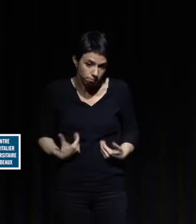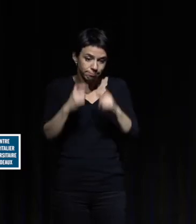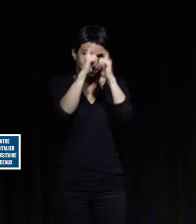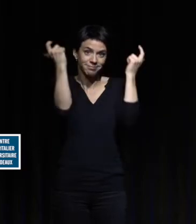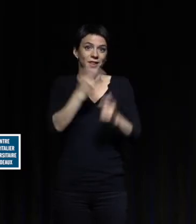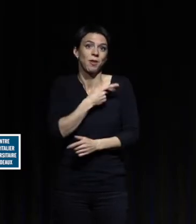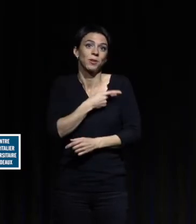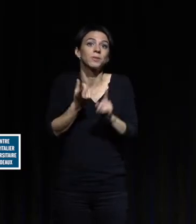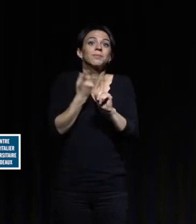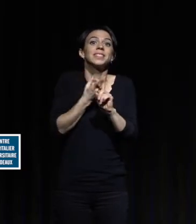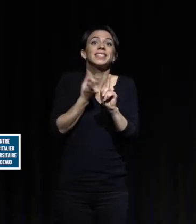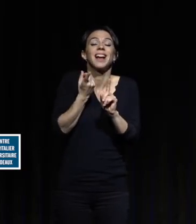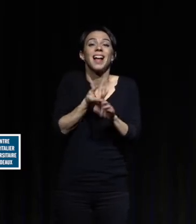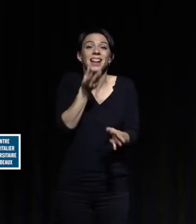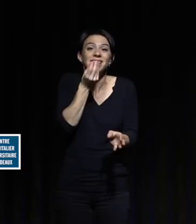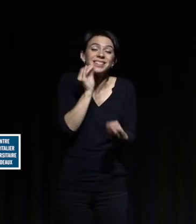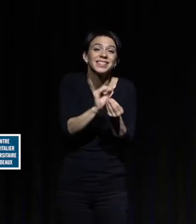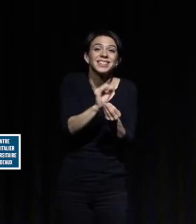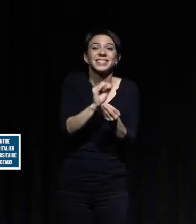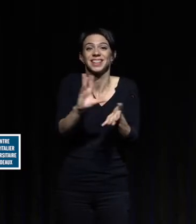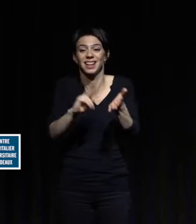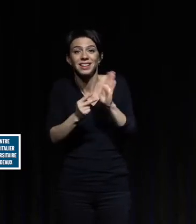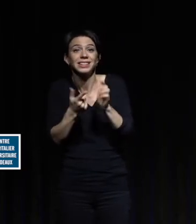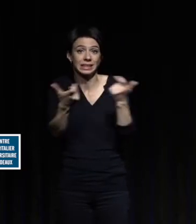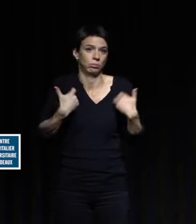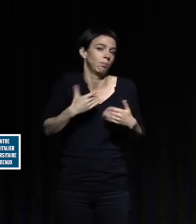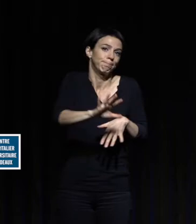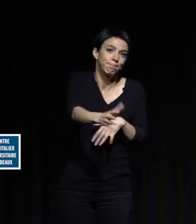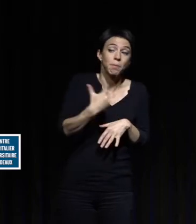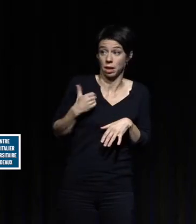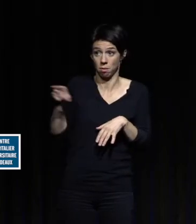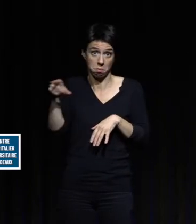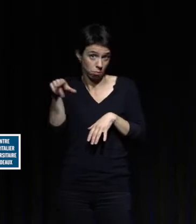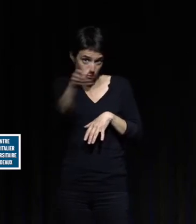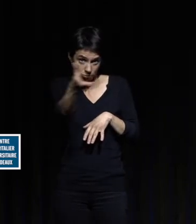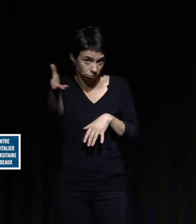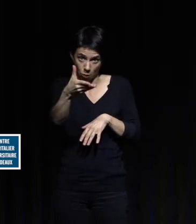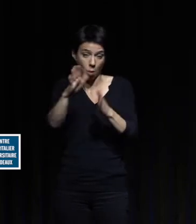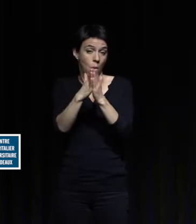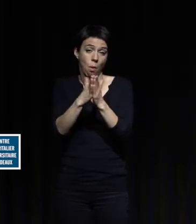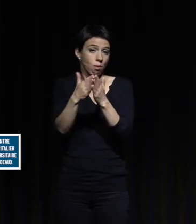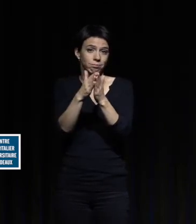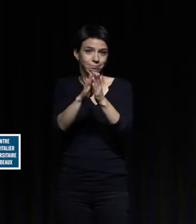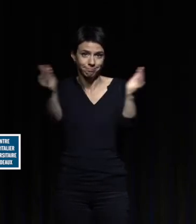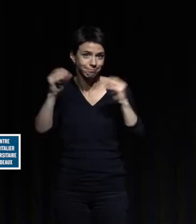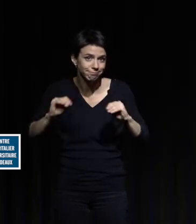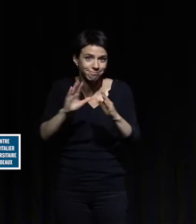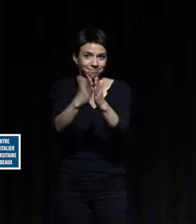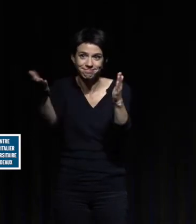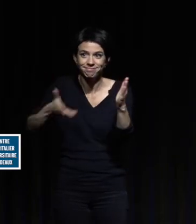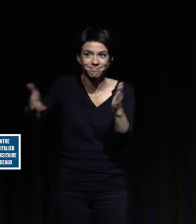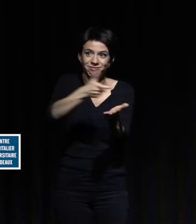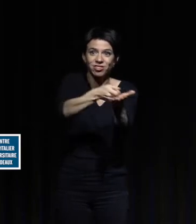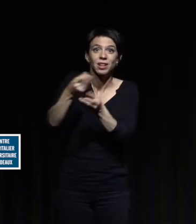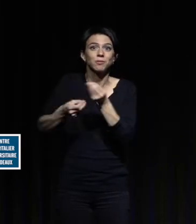grands diététiciens ou aux ouvrages proposés dans les librairies. Qui sont nombreux. Il faut retenir une chose, mais on